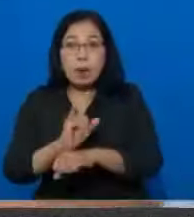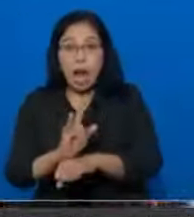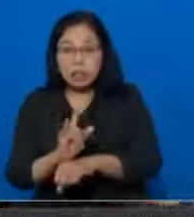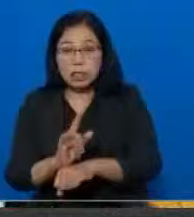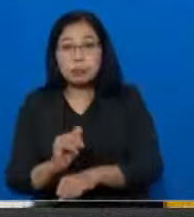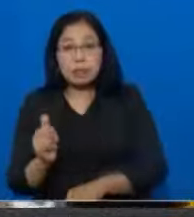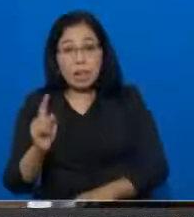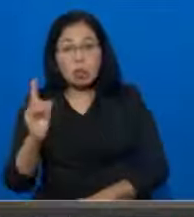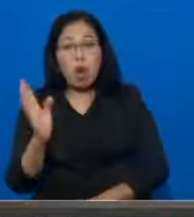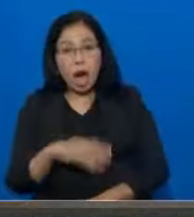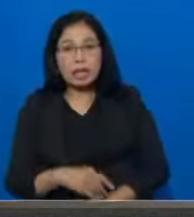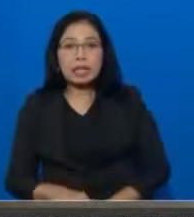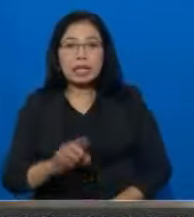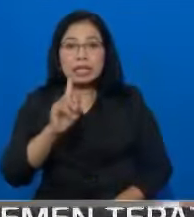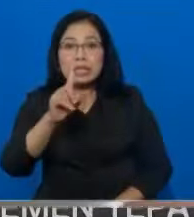150 porsi.